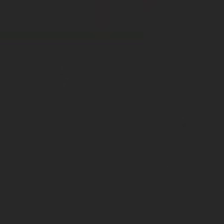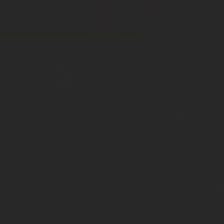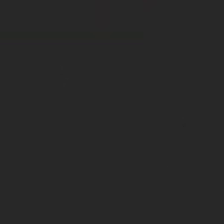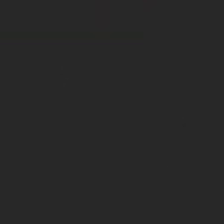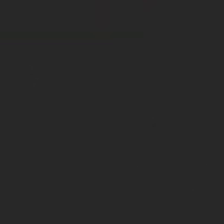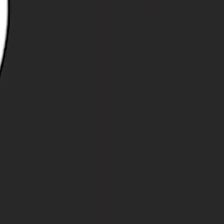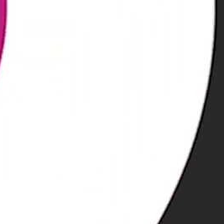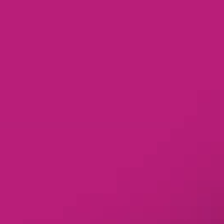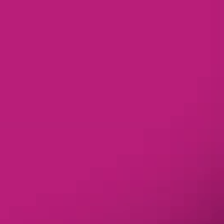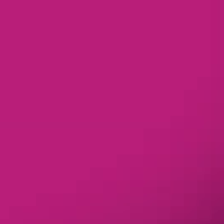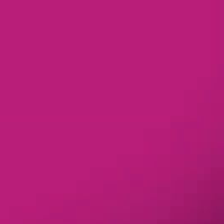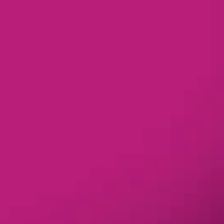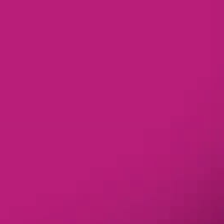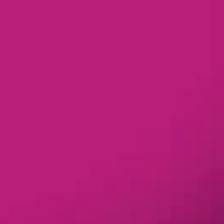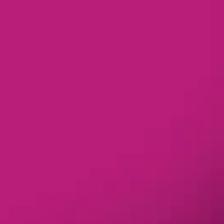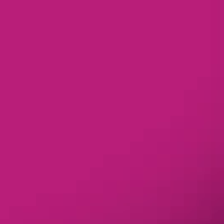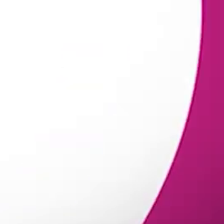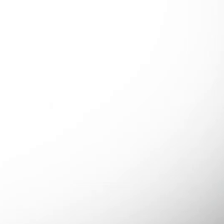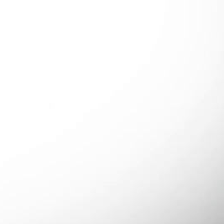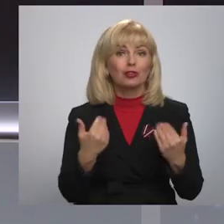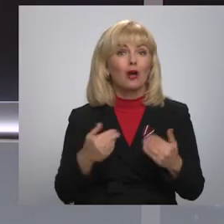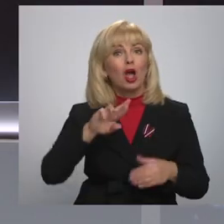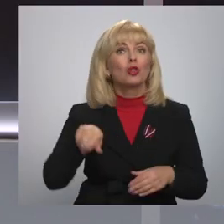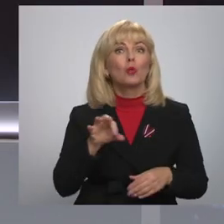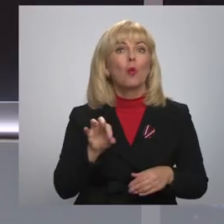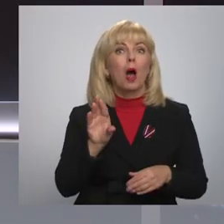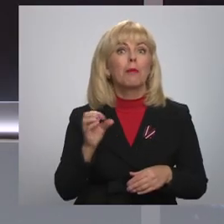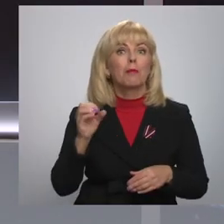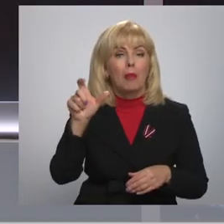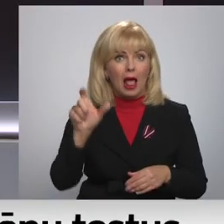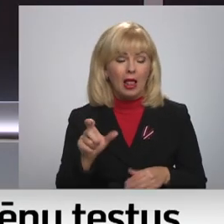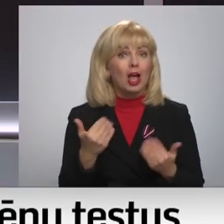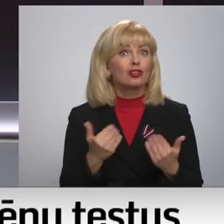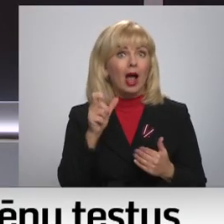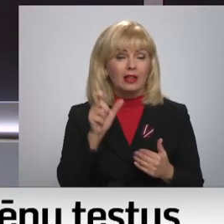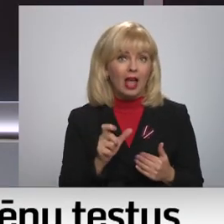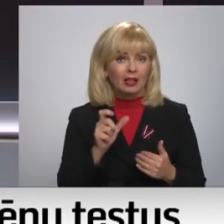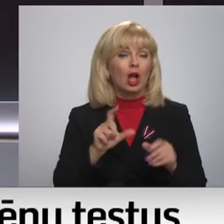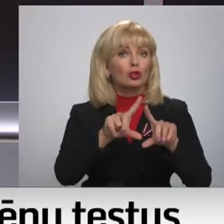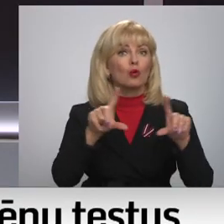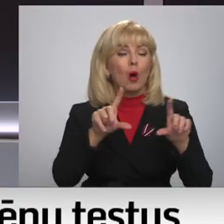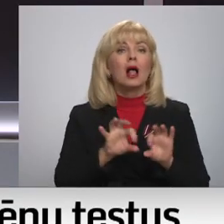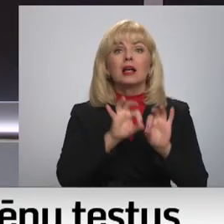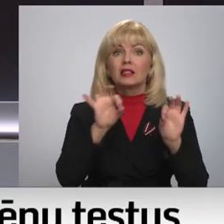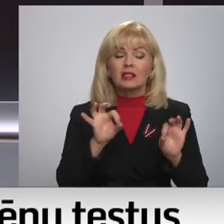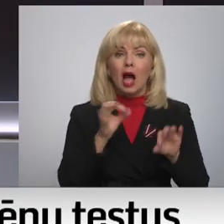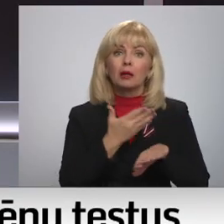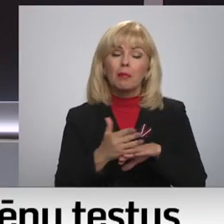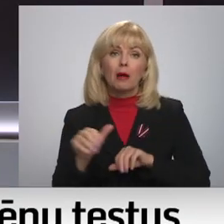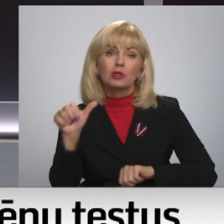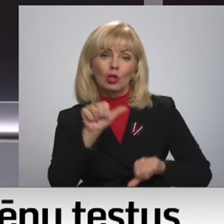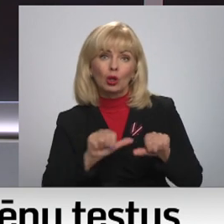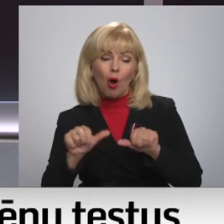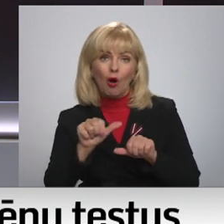Re! Viss ēters ir te! No šīs nedēļas skolās sākta pakāpeniska pāreja no laboratoriskā